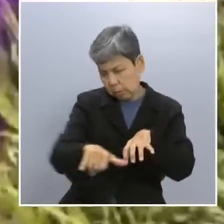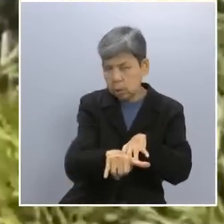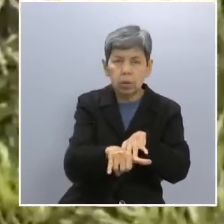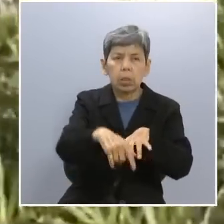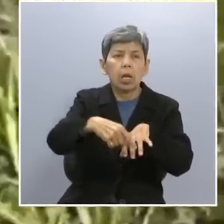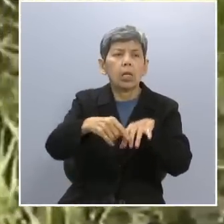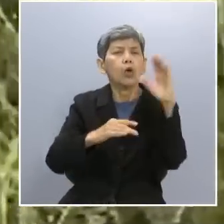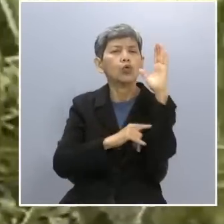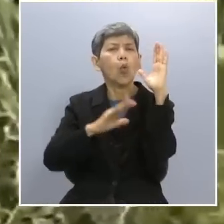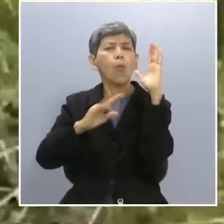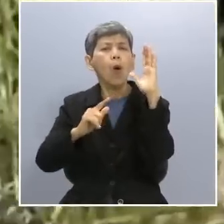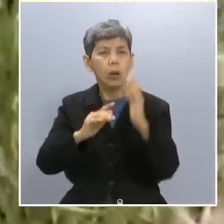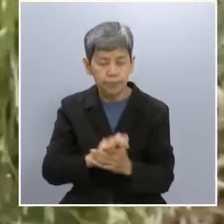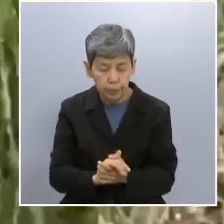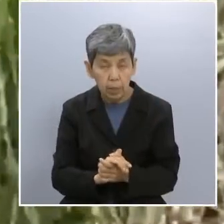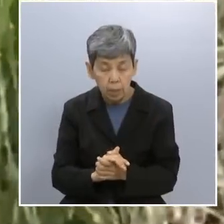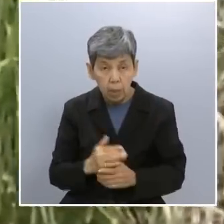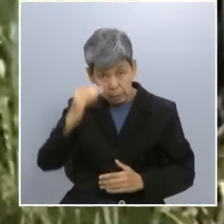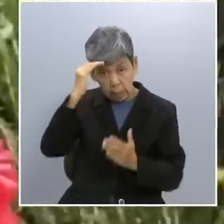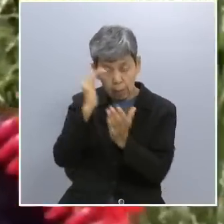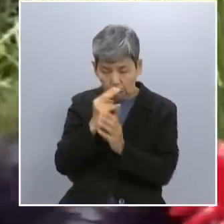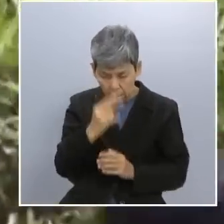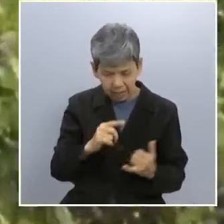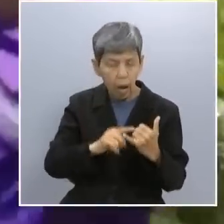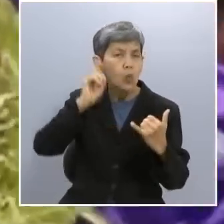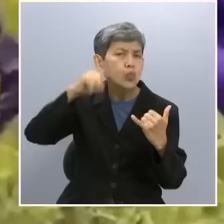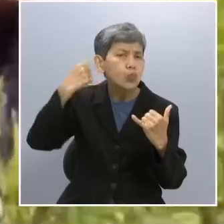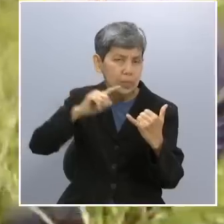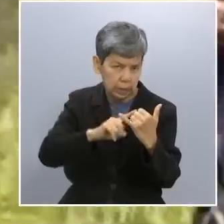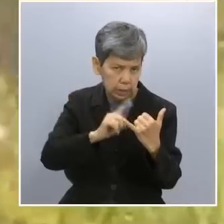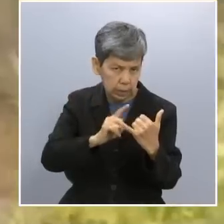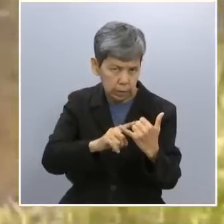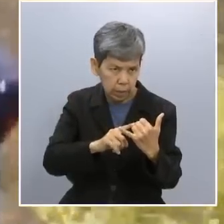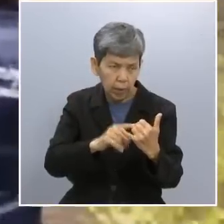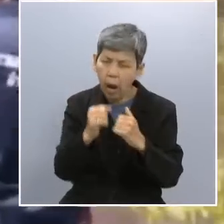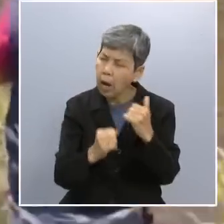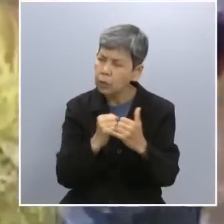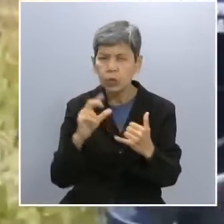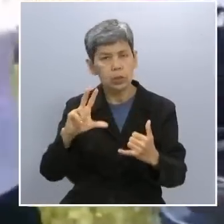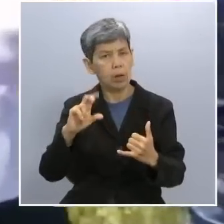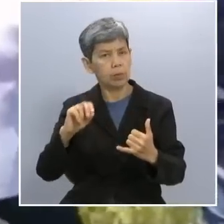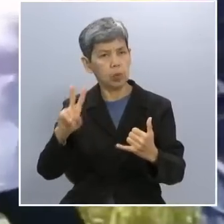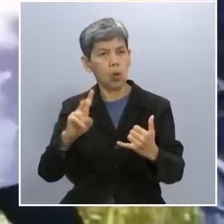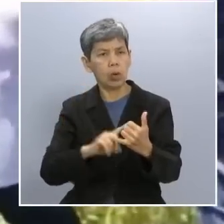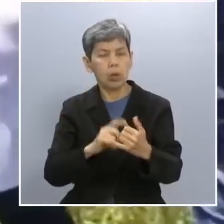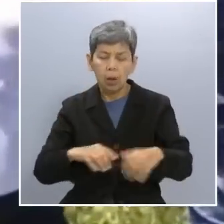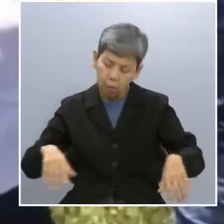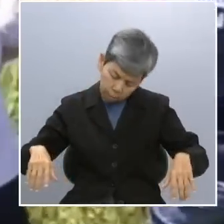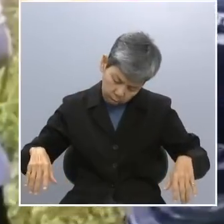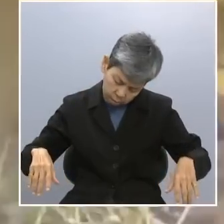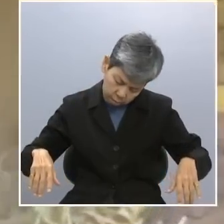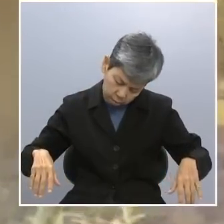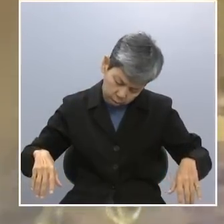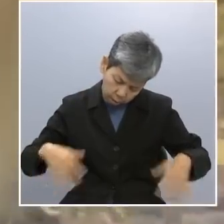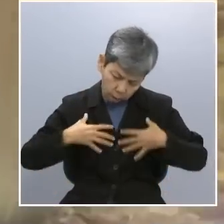พรโดยเจ้าหน้าที่ไปถึงนะฮะไปพบศพของนางสาวชดาทิพย์ครับแกอายุ32ปีนอนคว่ำหน้าสภาพขึ้นอืด